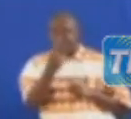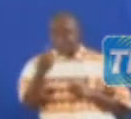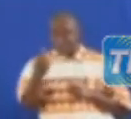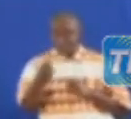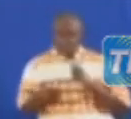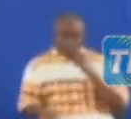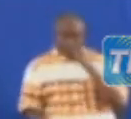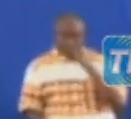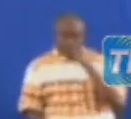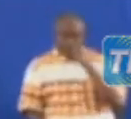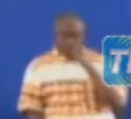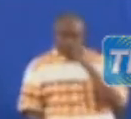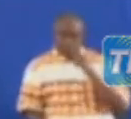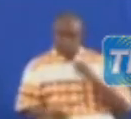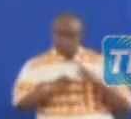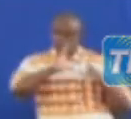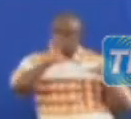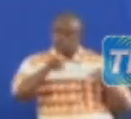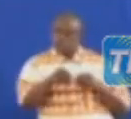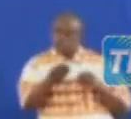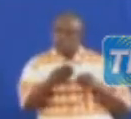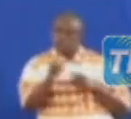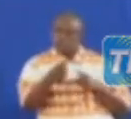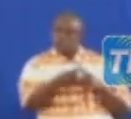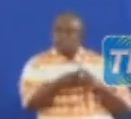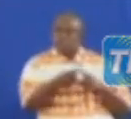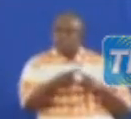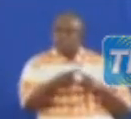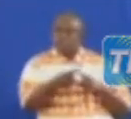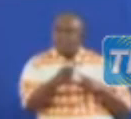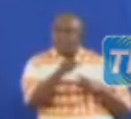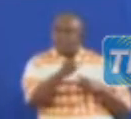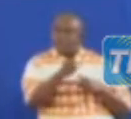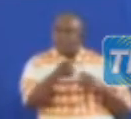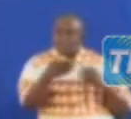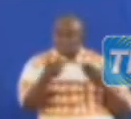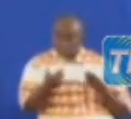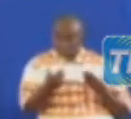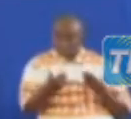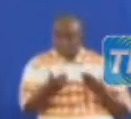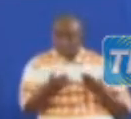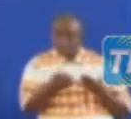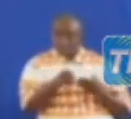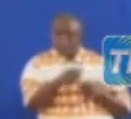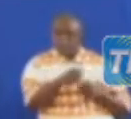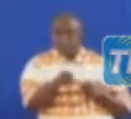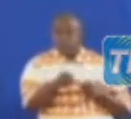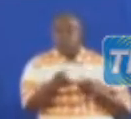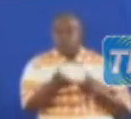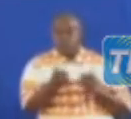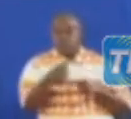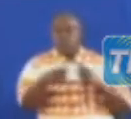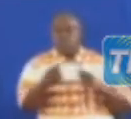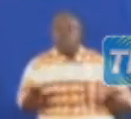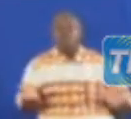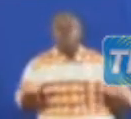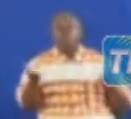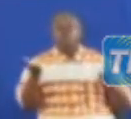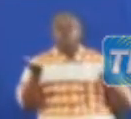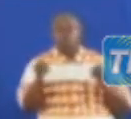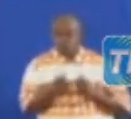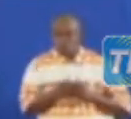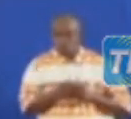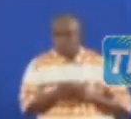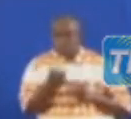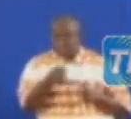28.11. Aidha, jumla ya shilingi bilioni 160.53 zinaombwa kwa ajili ya miradi ya maendeleo,